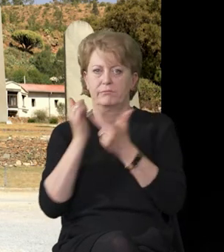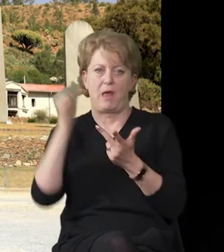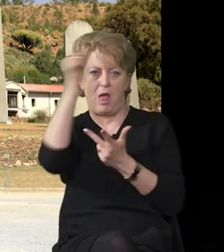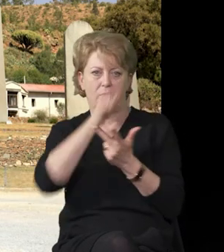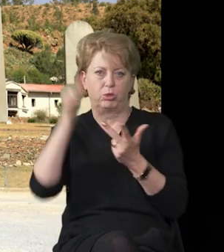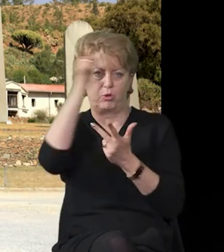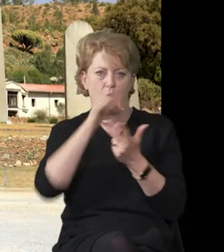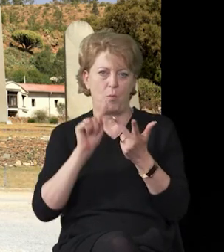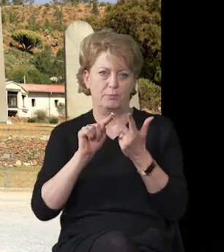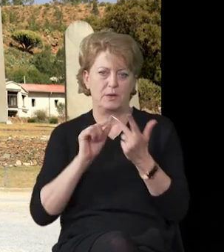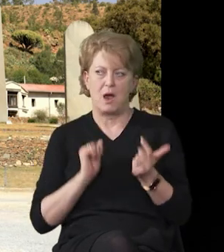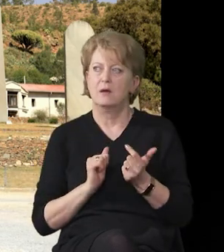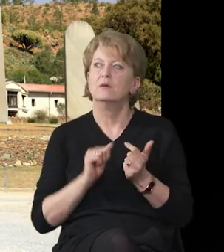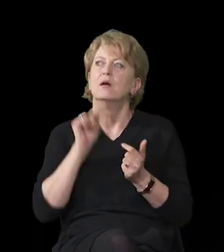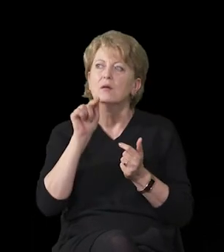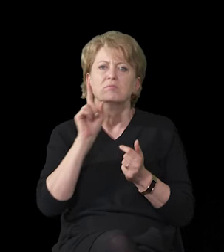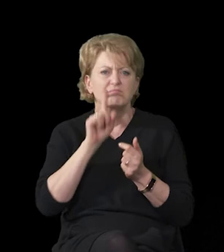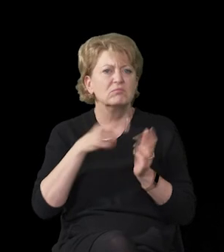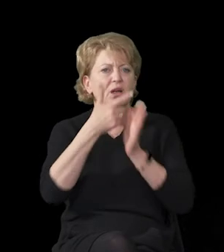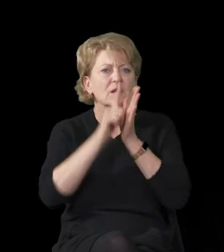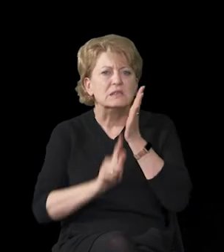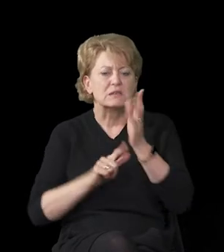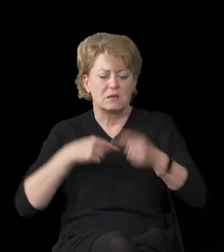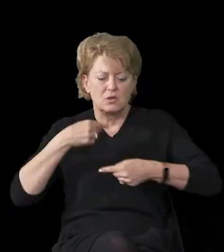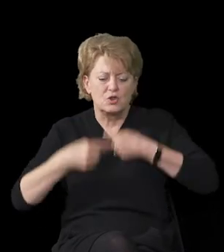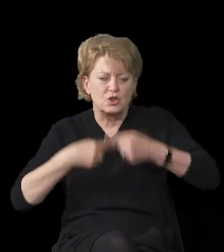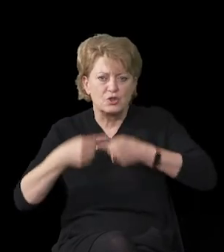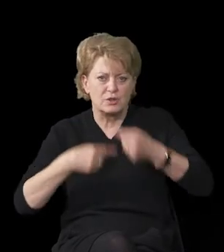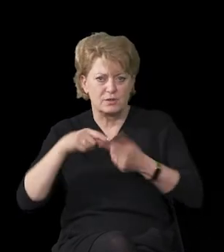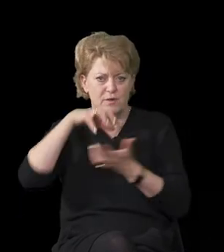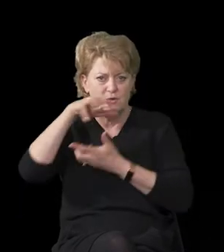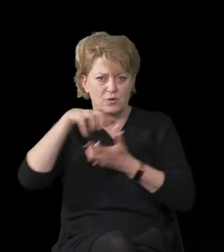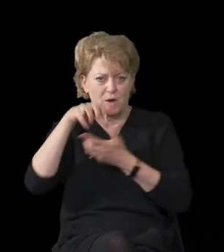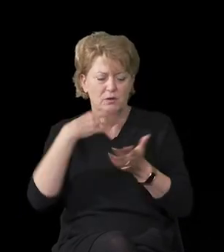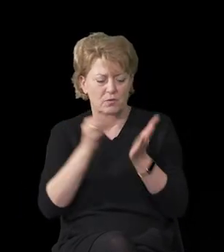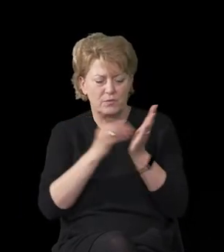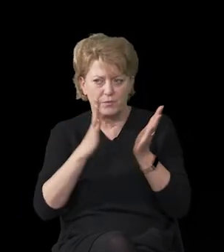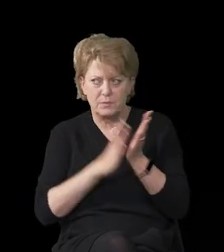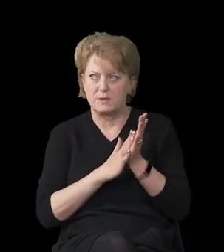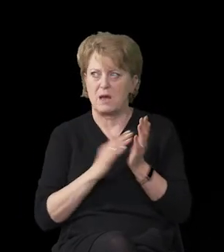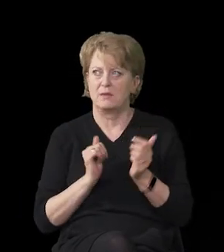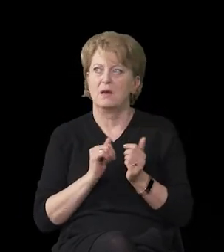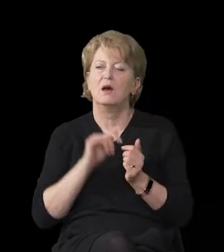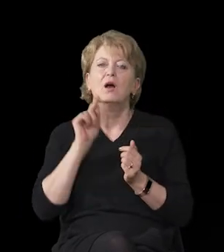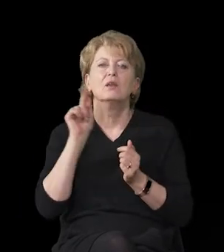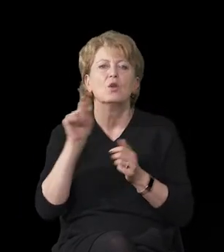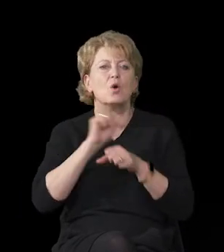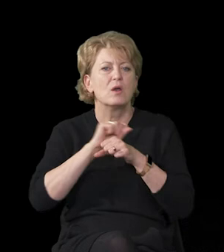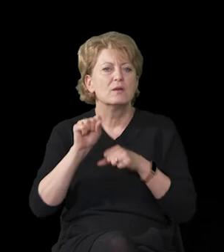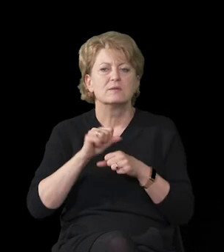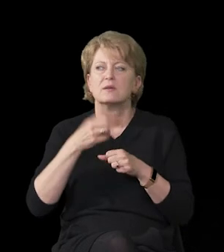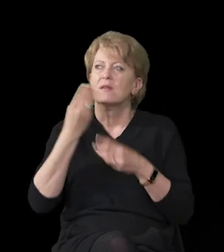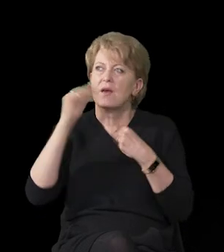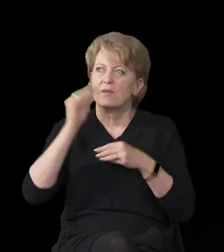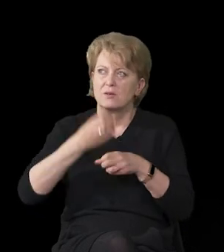Aksum, wpisana jest na listę dziedzictwa światowego UNESCO, a zwłaszcza te stele. Ta jest najwyższa, liczy 24